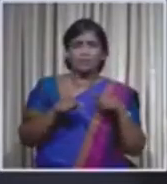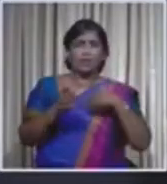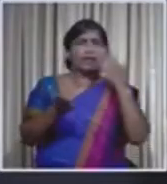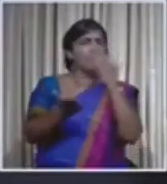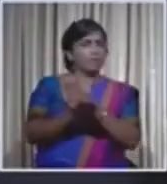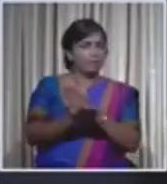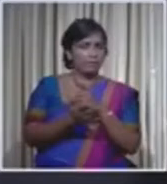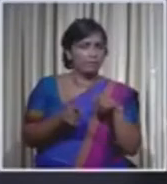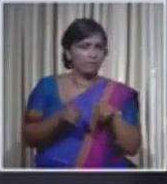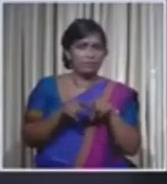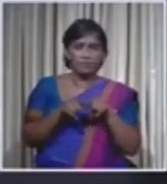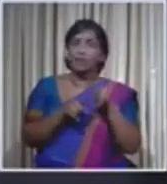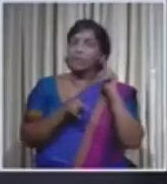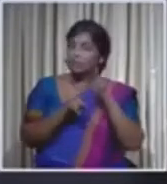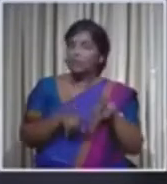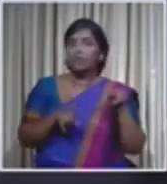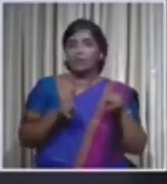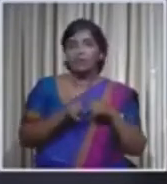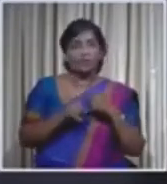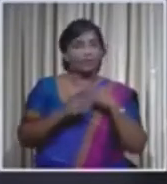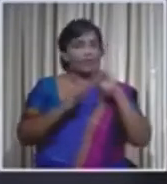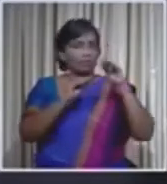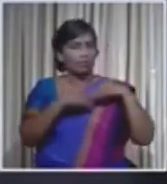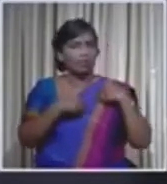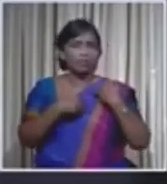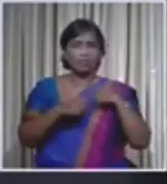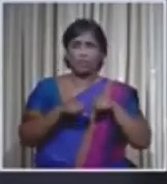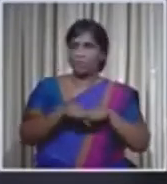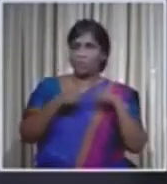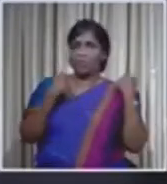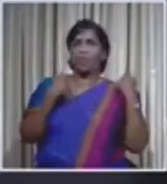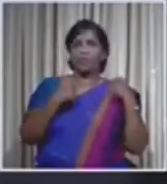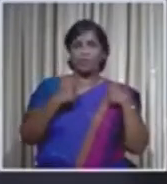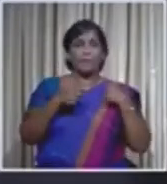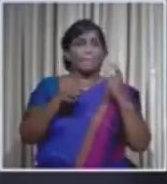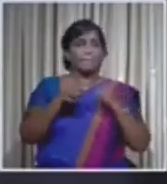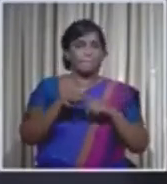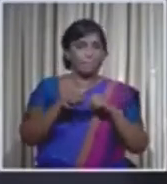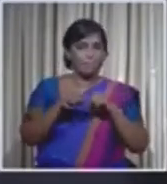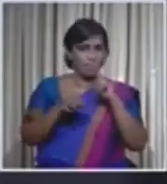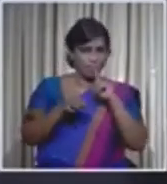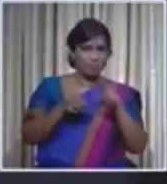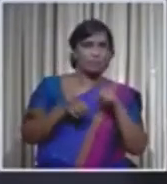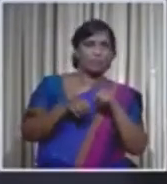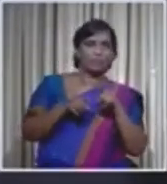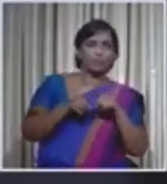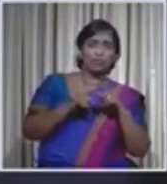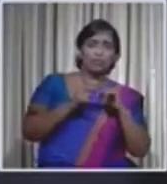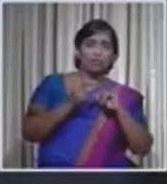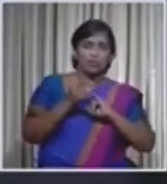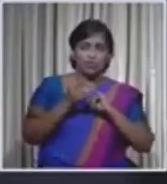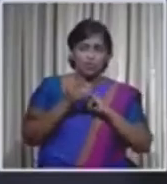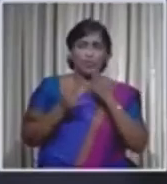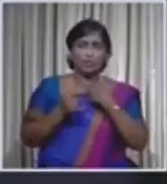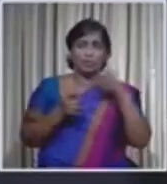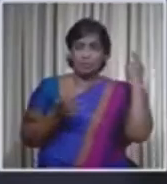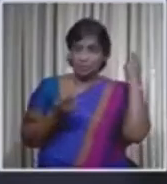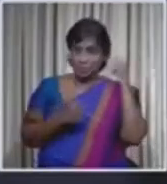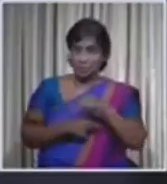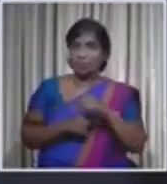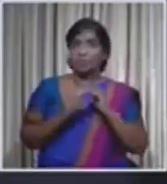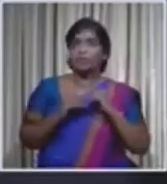නවත්තලා තියෙන්නේ එහෙනම් අපේ වරප්‍රසාද කඩකිරීමක් ඒ ප්‍රශ්නේ මතු කරලා තියෙනවා මං හිතන්නේ සුමන්දන් බන්තුමයන් පැමිණීමෙන්